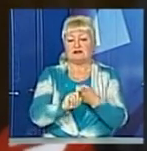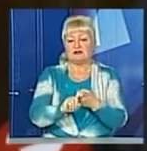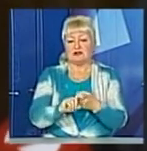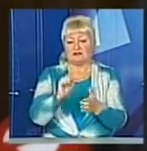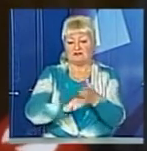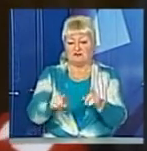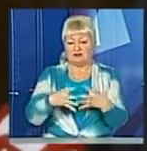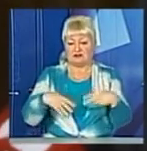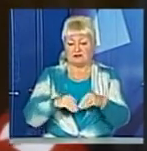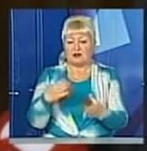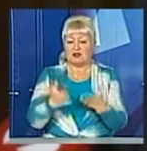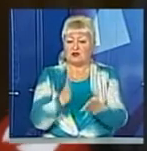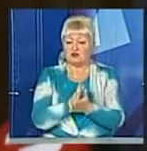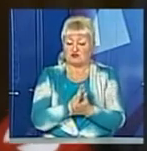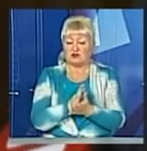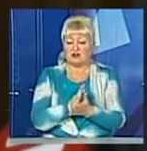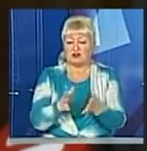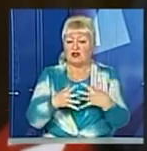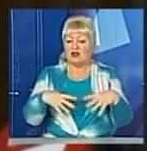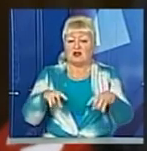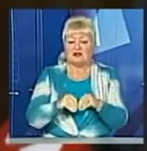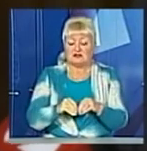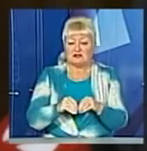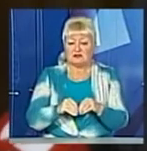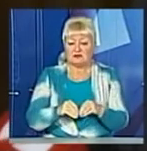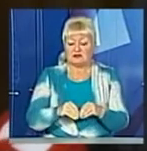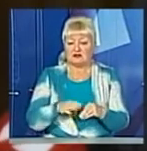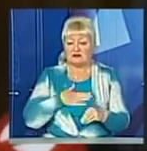є неблагополучні сім'ї, а якщо неблагополучні сім'ї, там